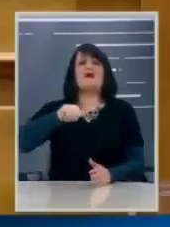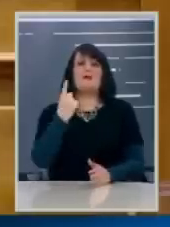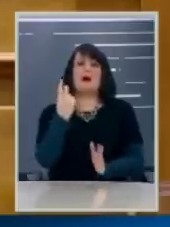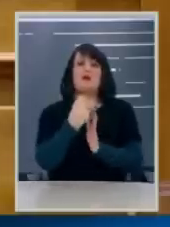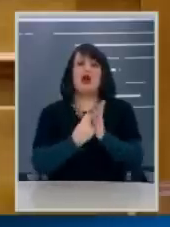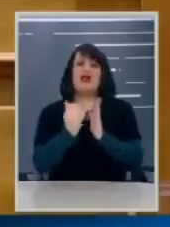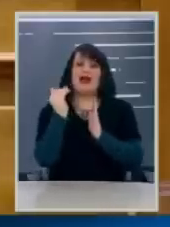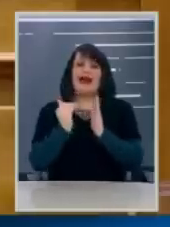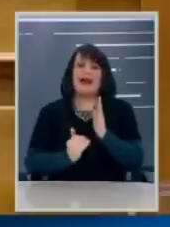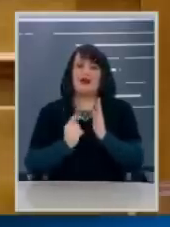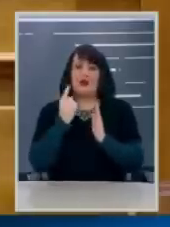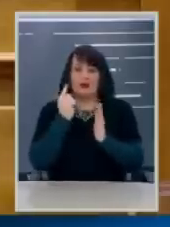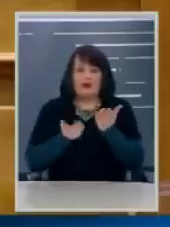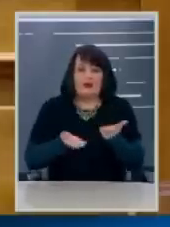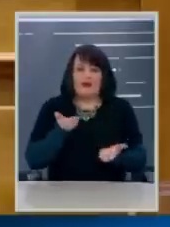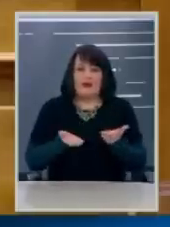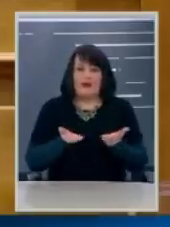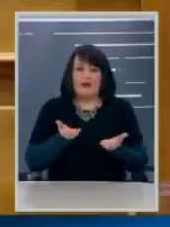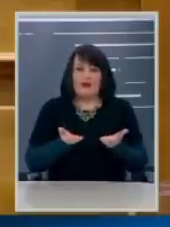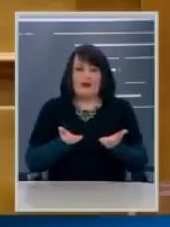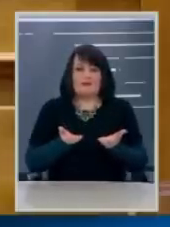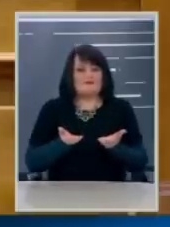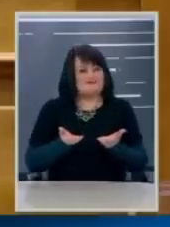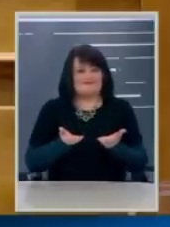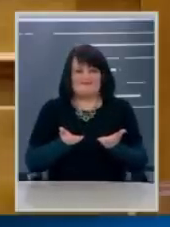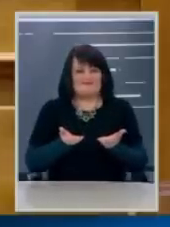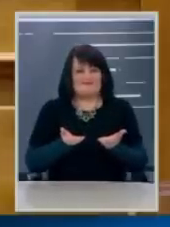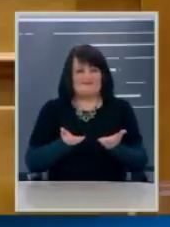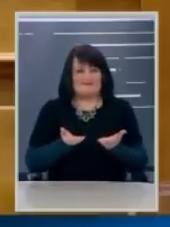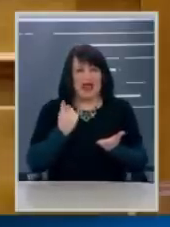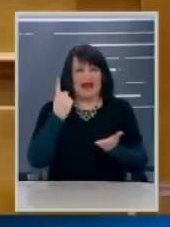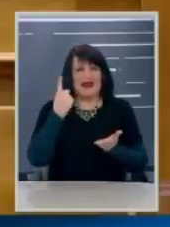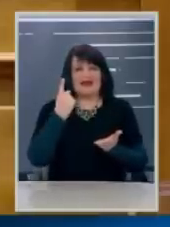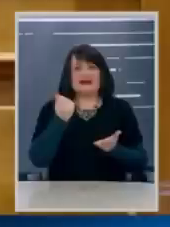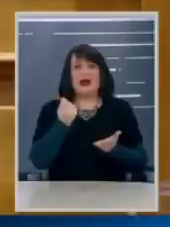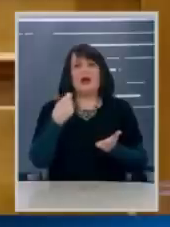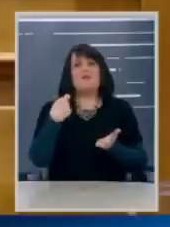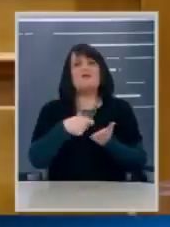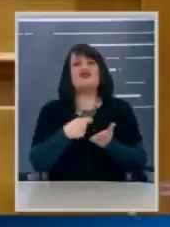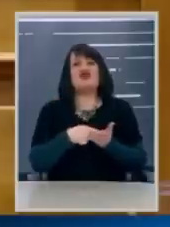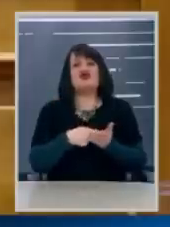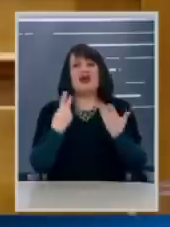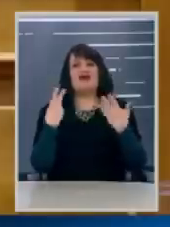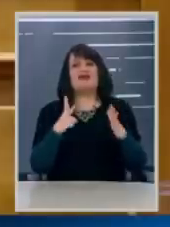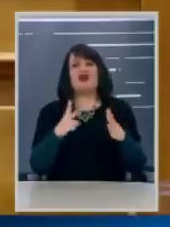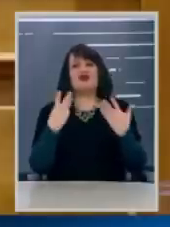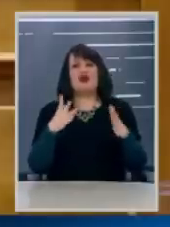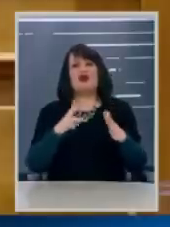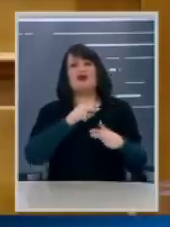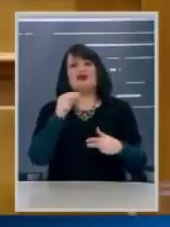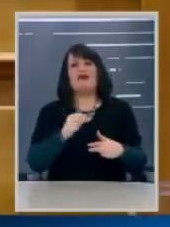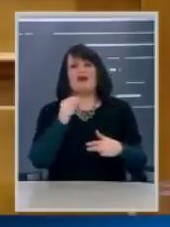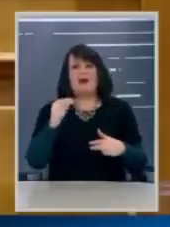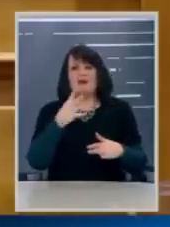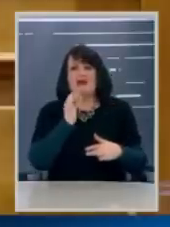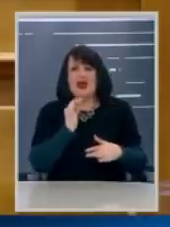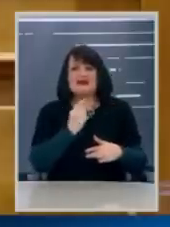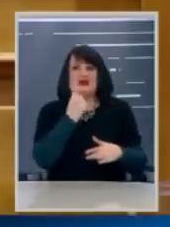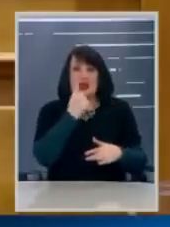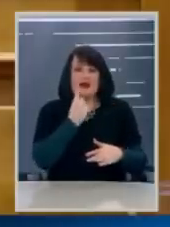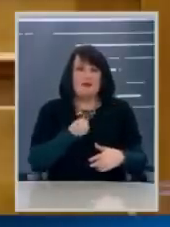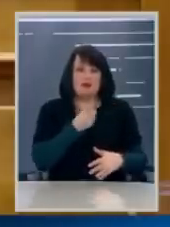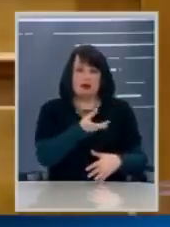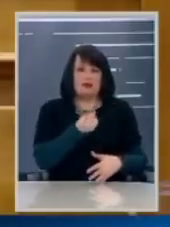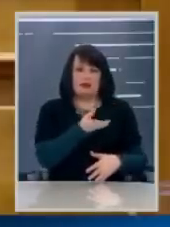να ισοβαθμίσει τέτοιο τσεκούρι που είναι ένας μισθός ακόμη, για έναν παίρνει 700 ευρώ, 800, είναι ένας